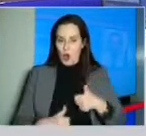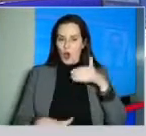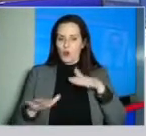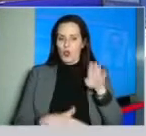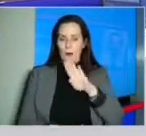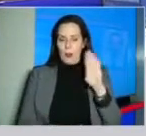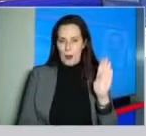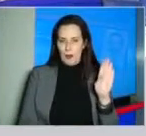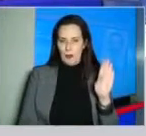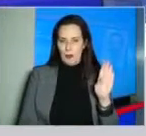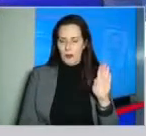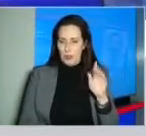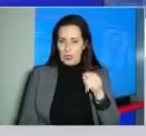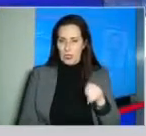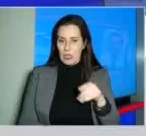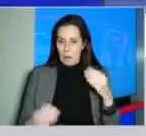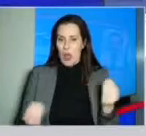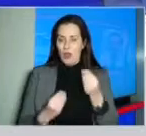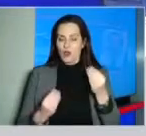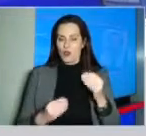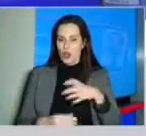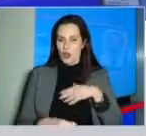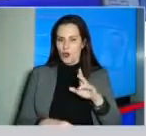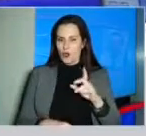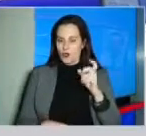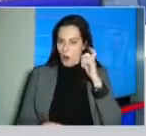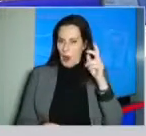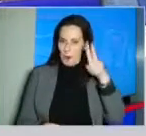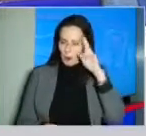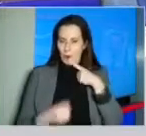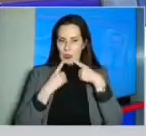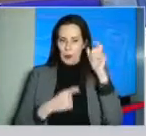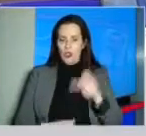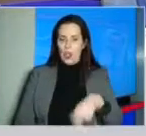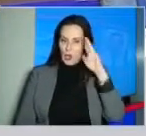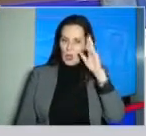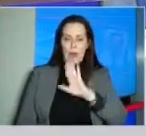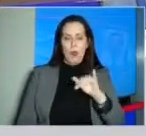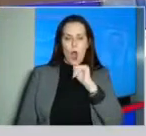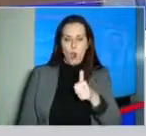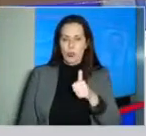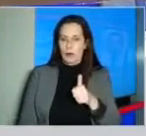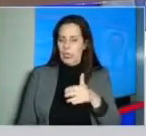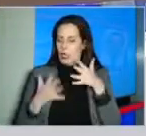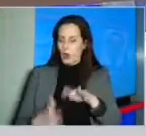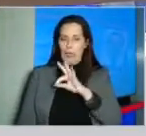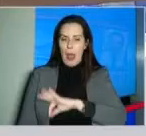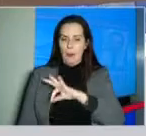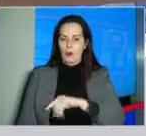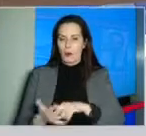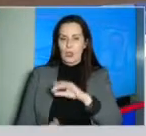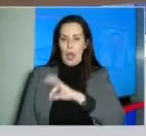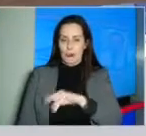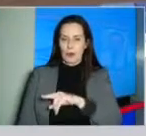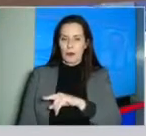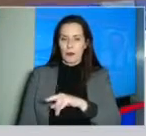הממשלה נתניהו, דרך אגב, זה מה שאני שומע מהליכוד, אני מדבר גם עם אנשי ליכוד, הם לא מעוניינים לתקוף את ישראל ביתנו, משום שישראל